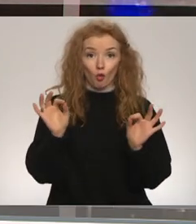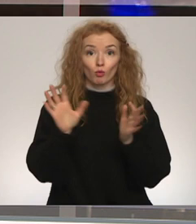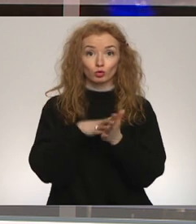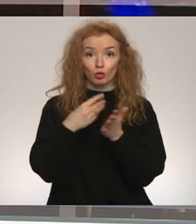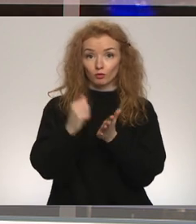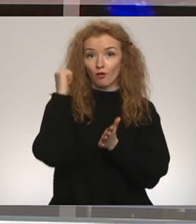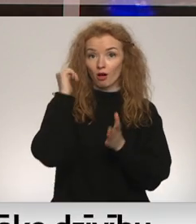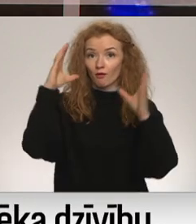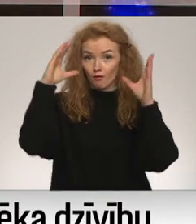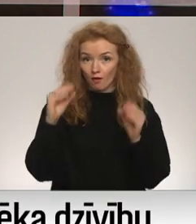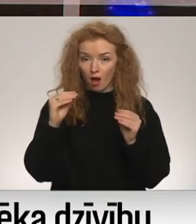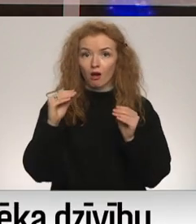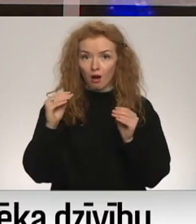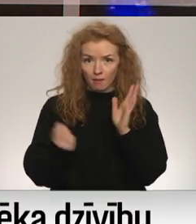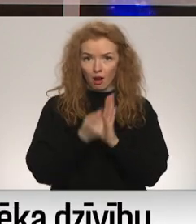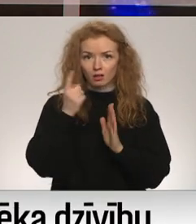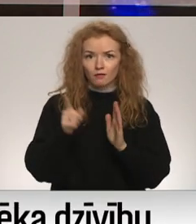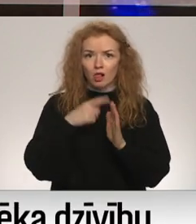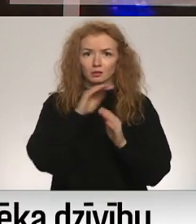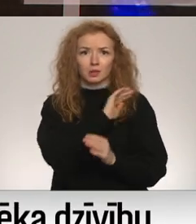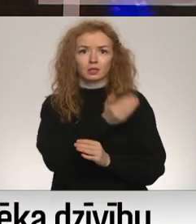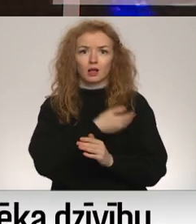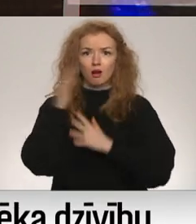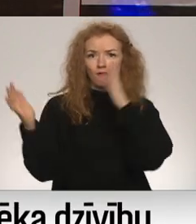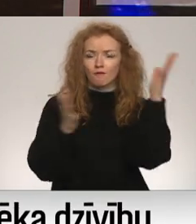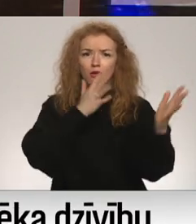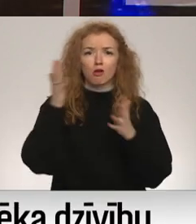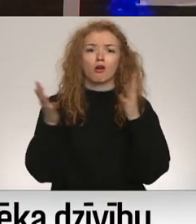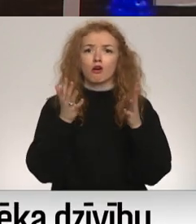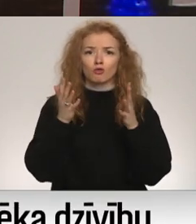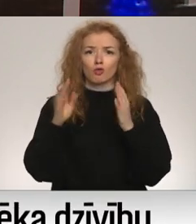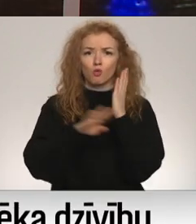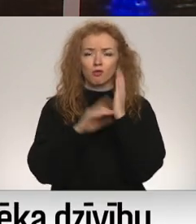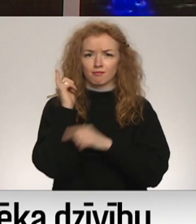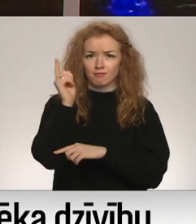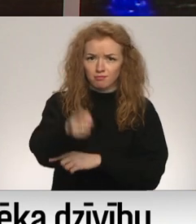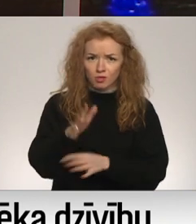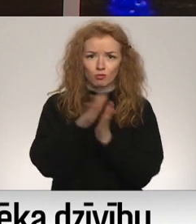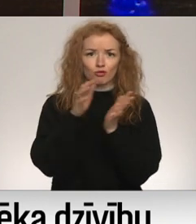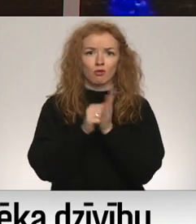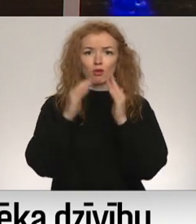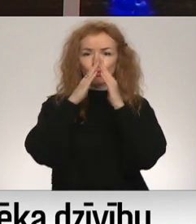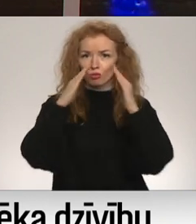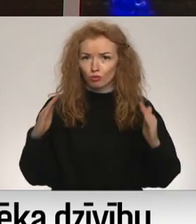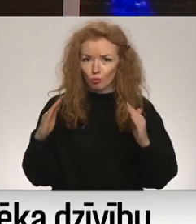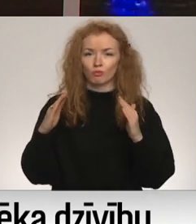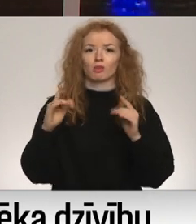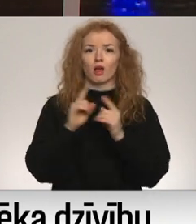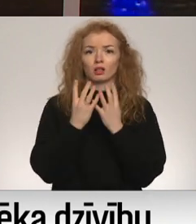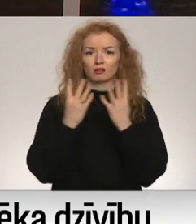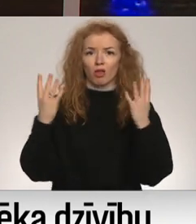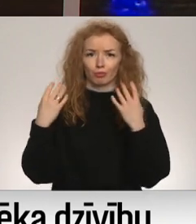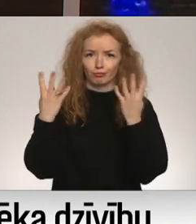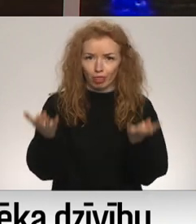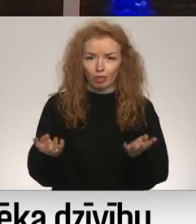vakara Latvijas šķērso vēl stiprākas vēja brāzmas. Izlausti koki, norauti jumti, bojātas sētas, cietušas ēkas un